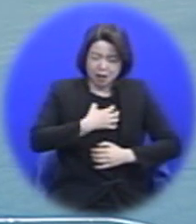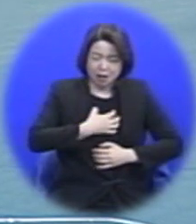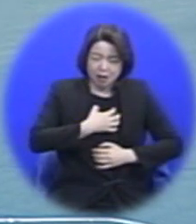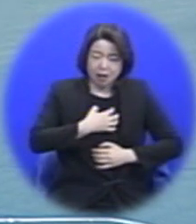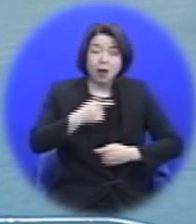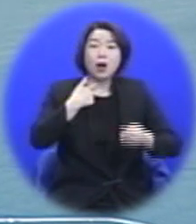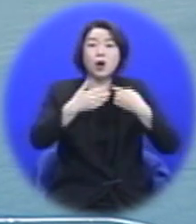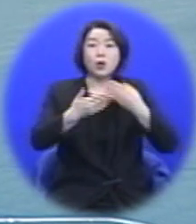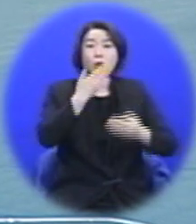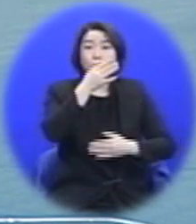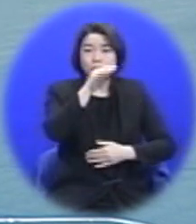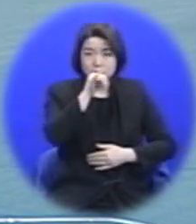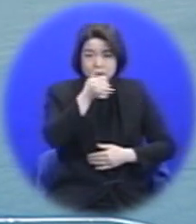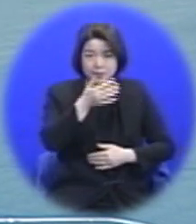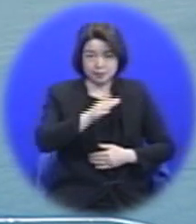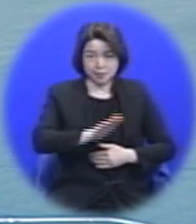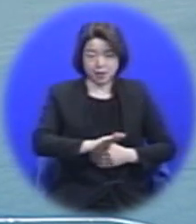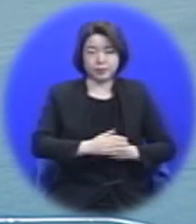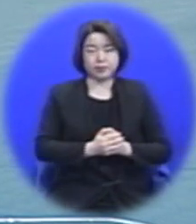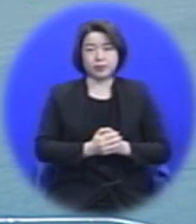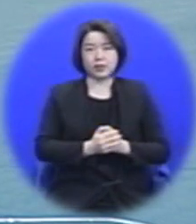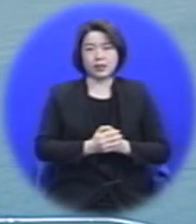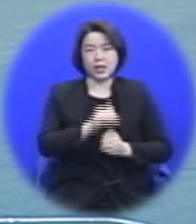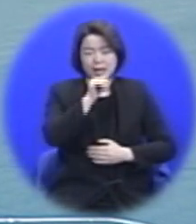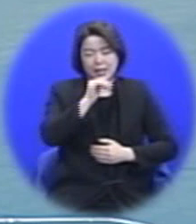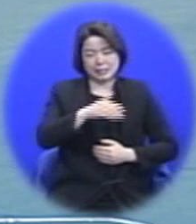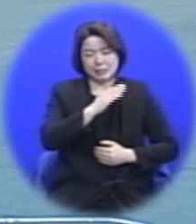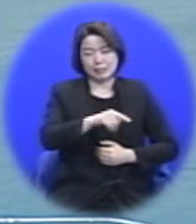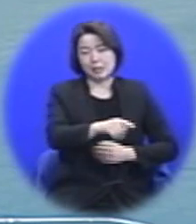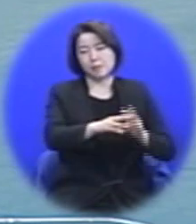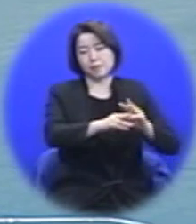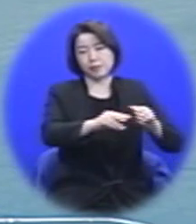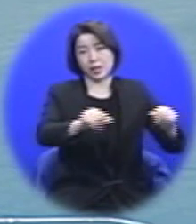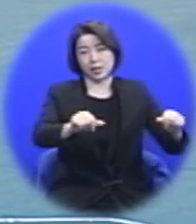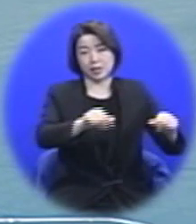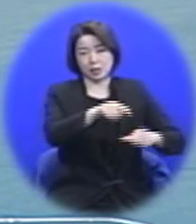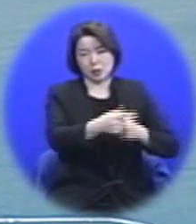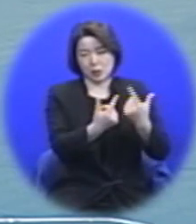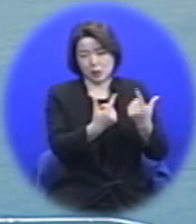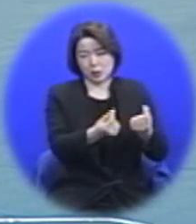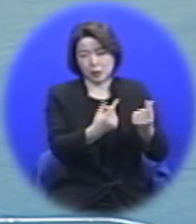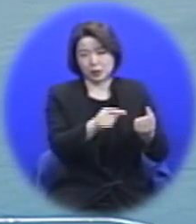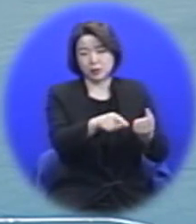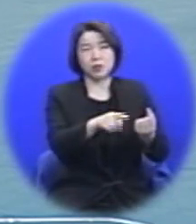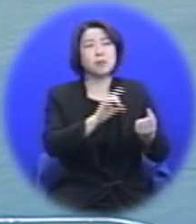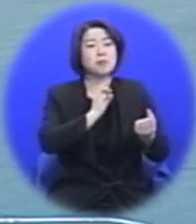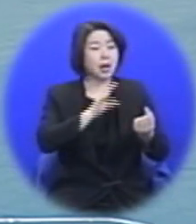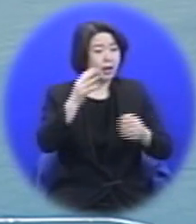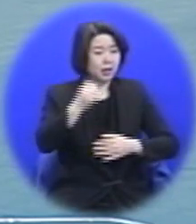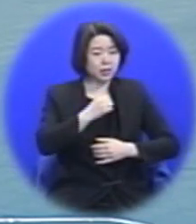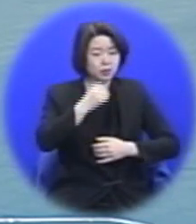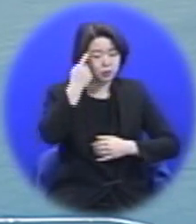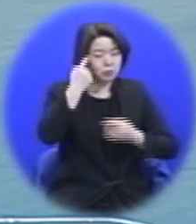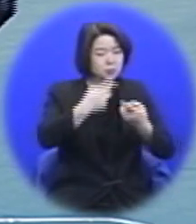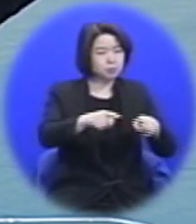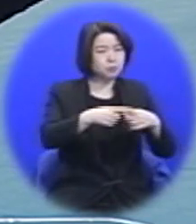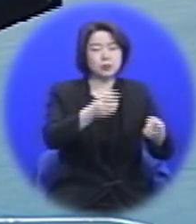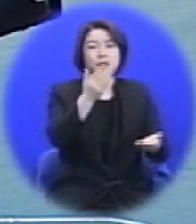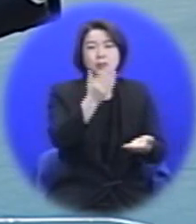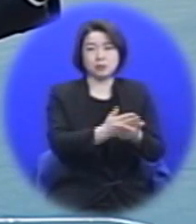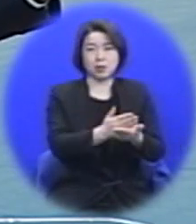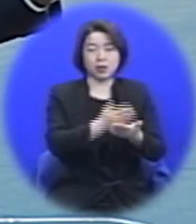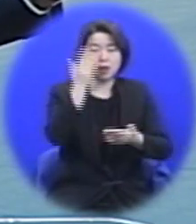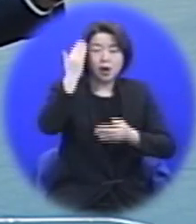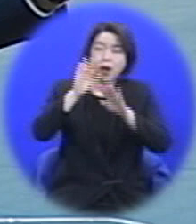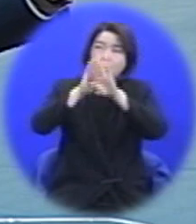겪을 수밖에 없지만 절대로 땅에서 되어지는 일만 보고 판단하지 말라는 것입니다. 하늘을 보아야